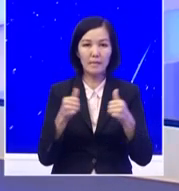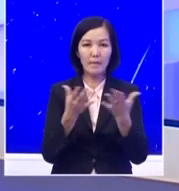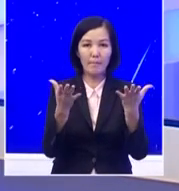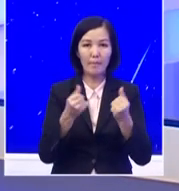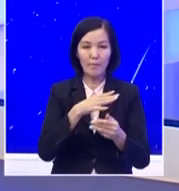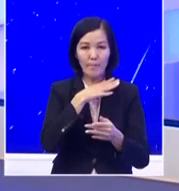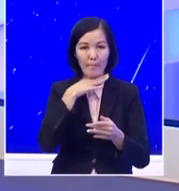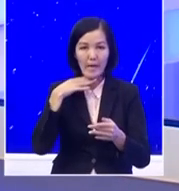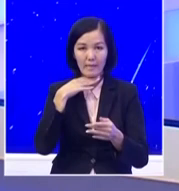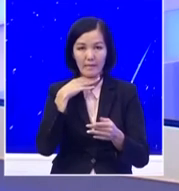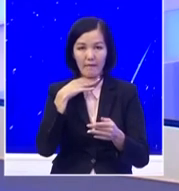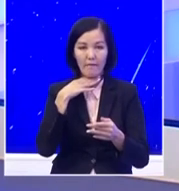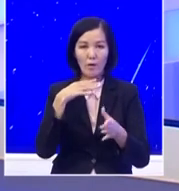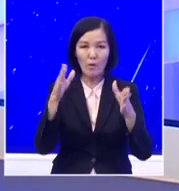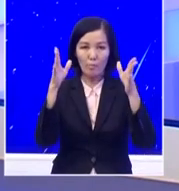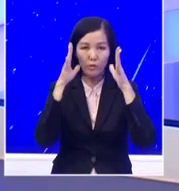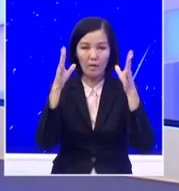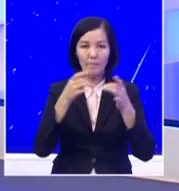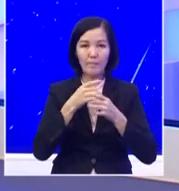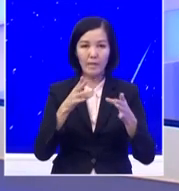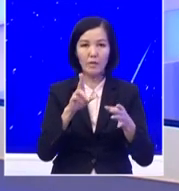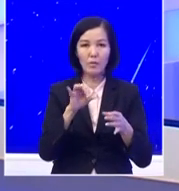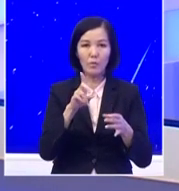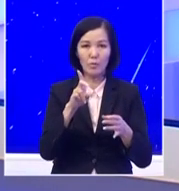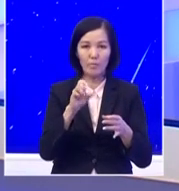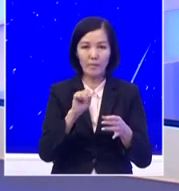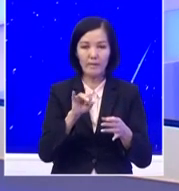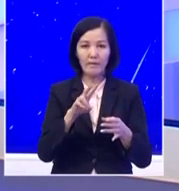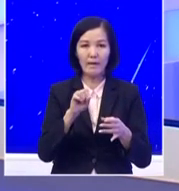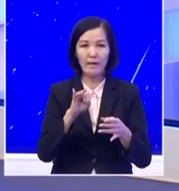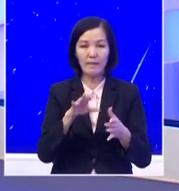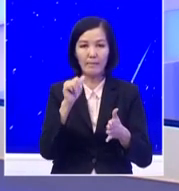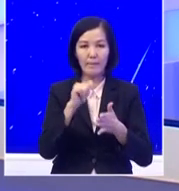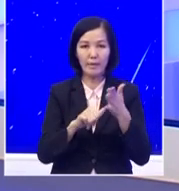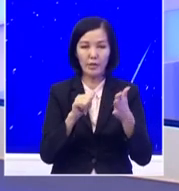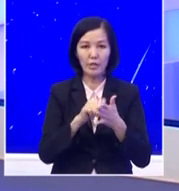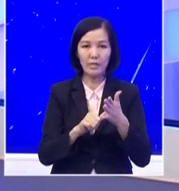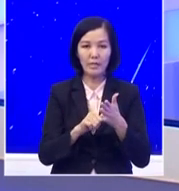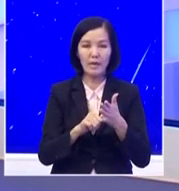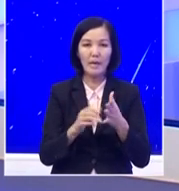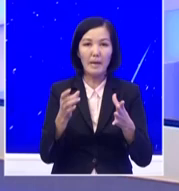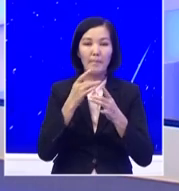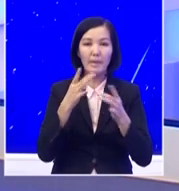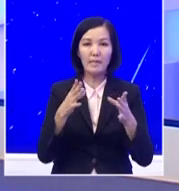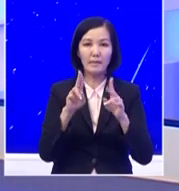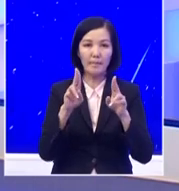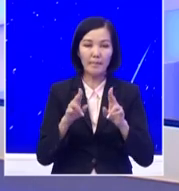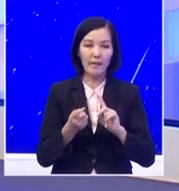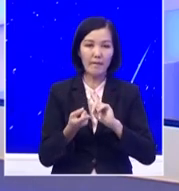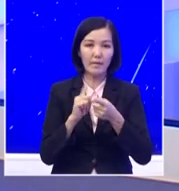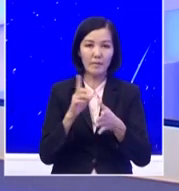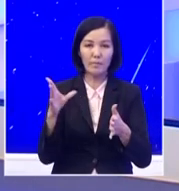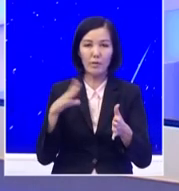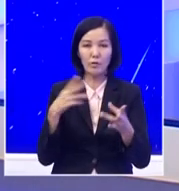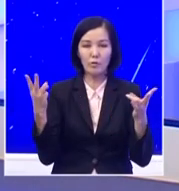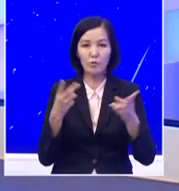мясо жертвенных животных в рамках мусульманского праздника Курбанайт. По причине корректив, внесенных в празднование в этом году, мясо нуждающимся